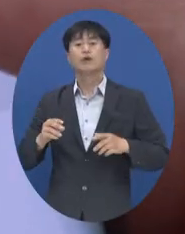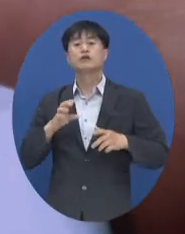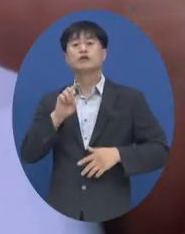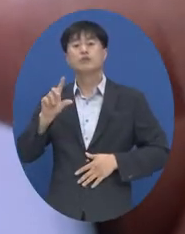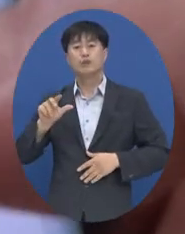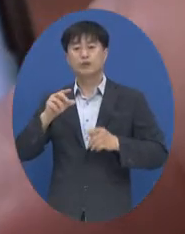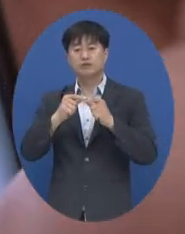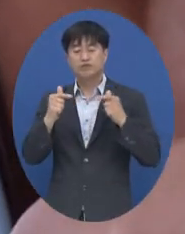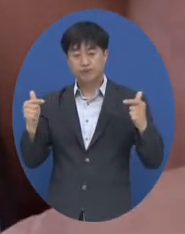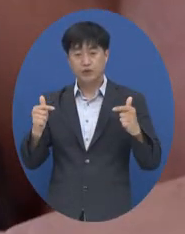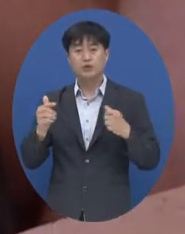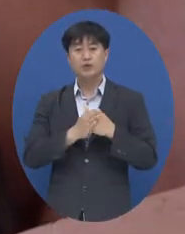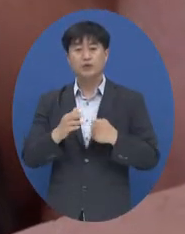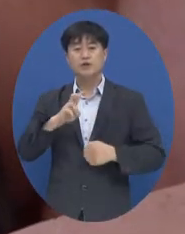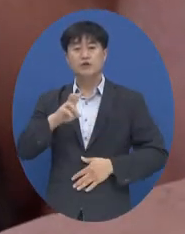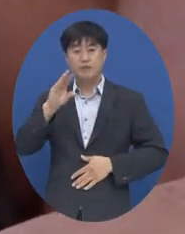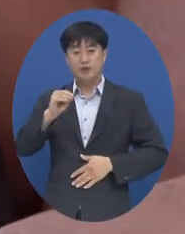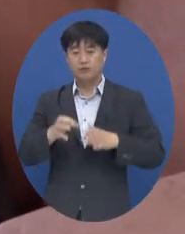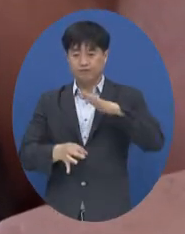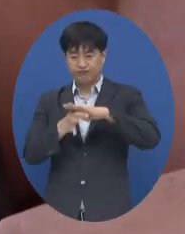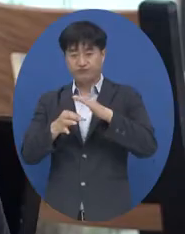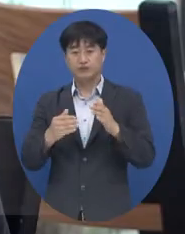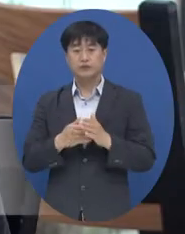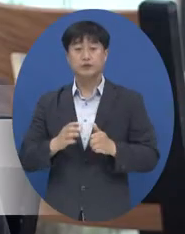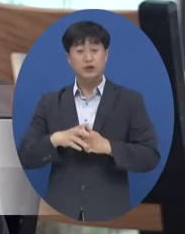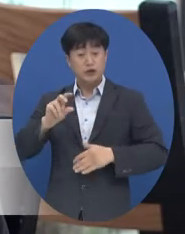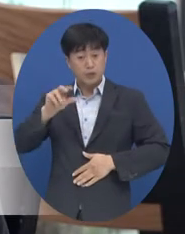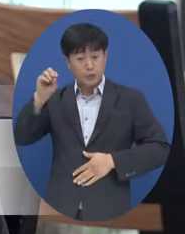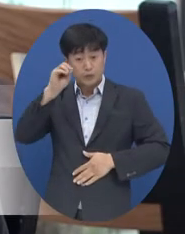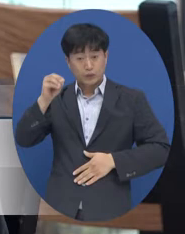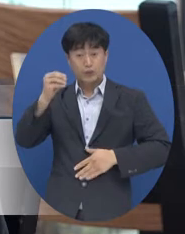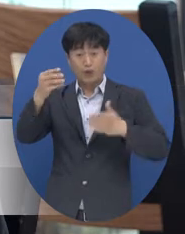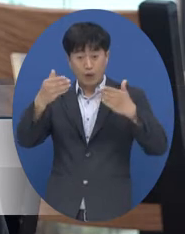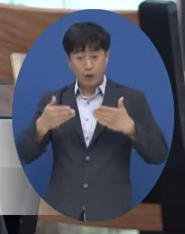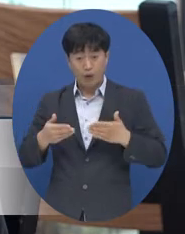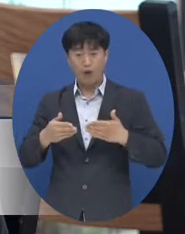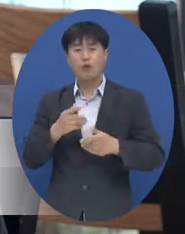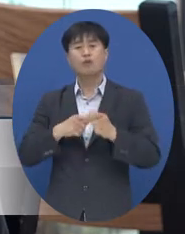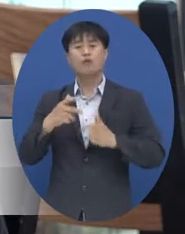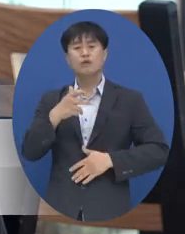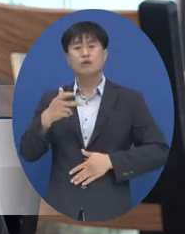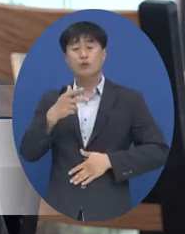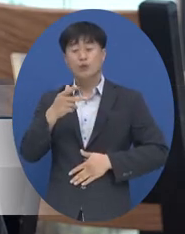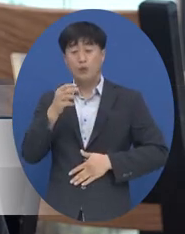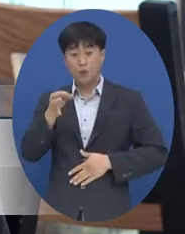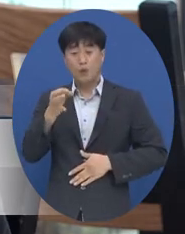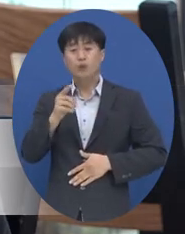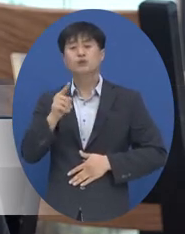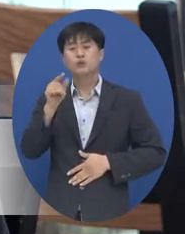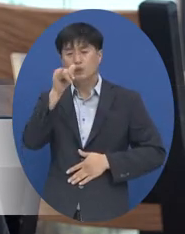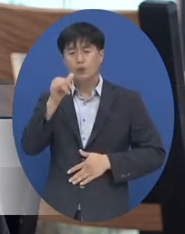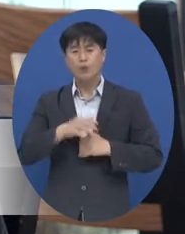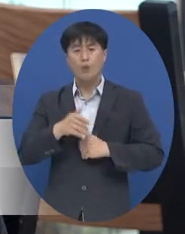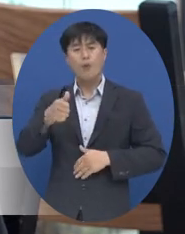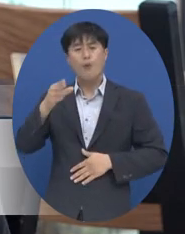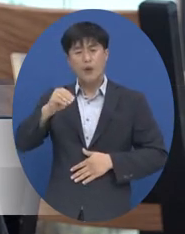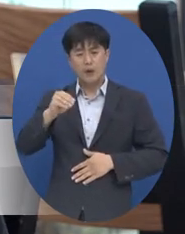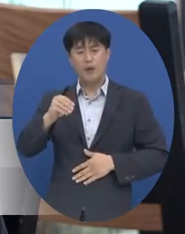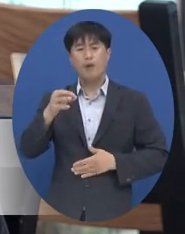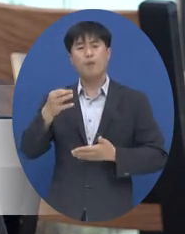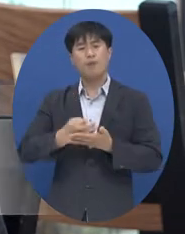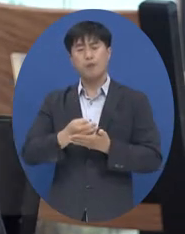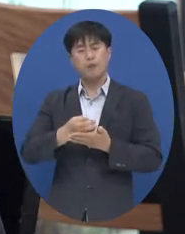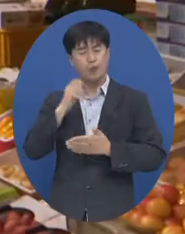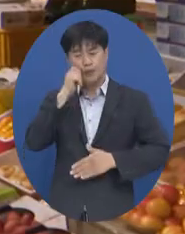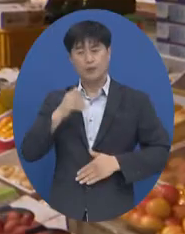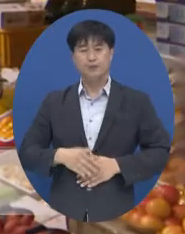소식에 20만 원을 바로 충전했습니다. 25%를 준다면 정말 그보다 더 큰 돈이 어디 있겠어요. 5만 원 벌기가 얼마나